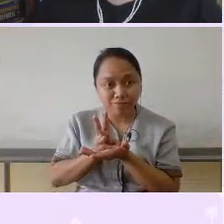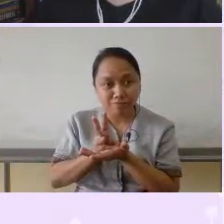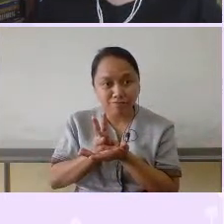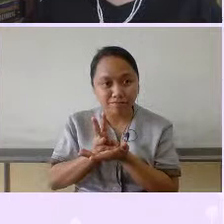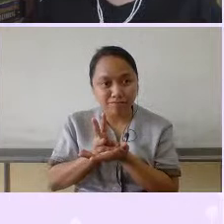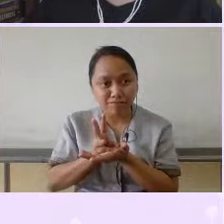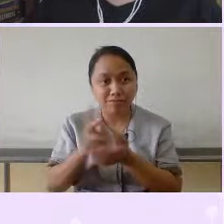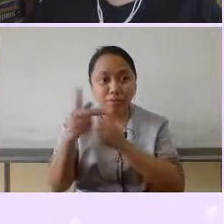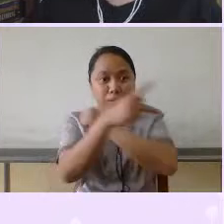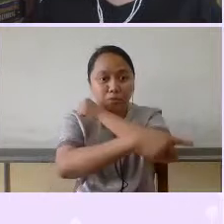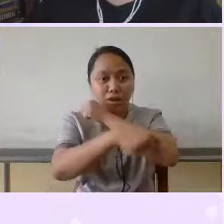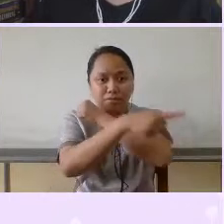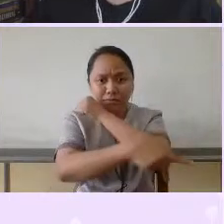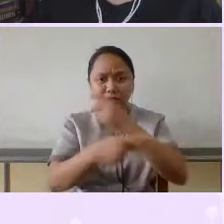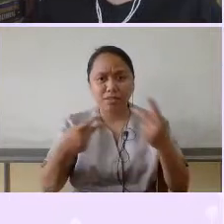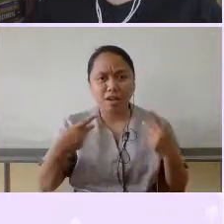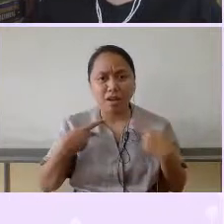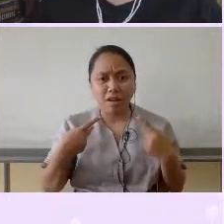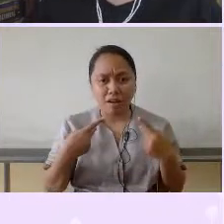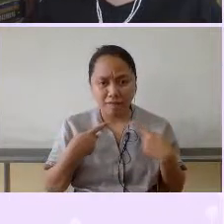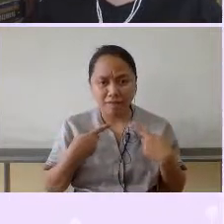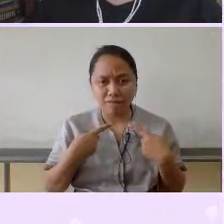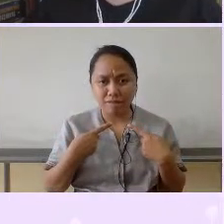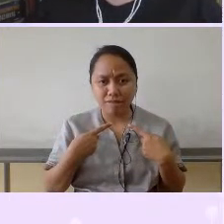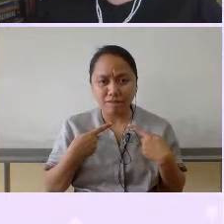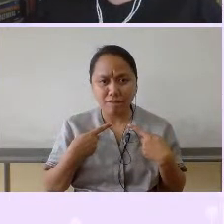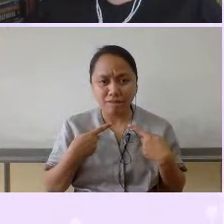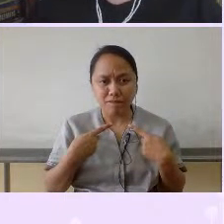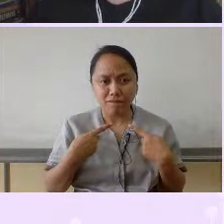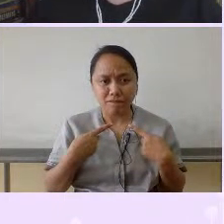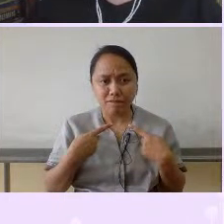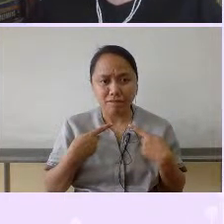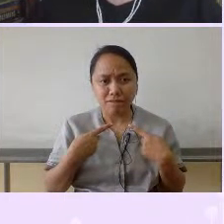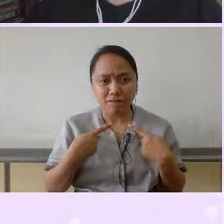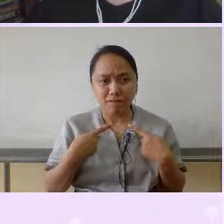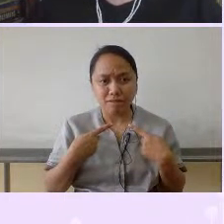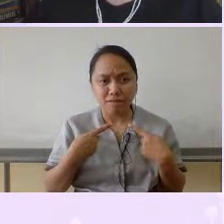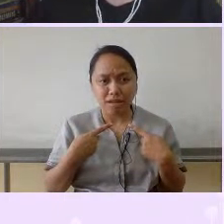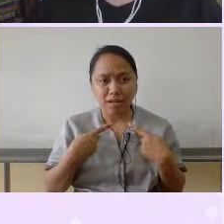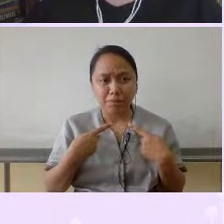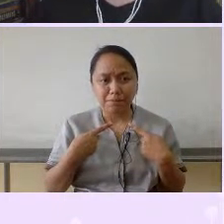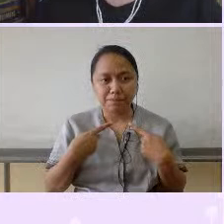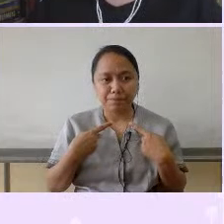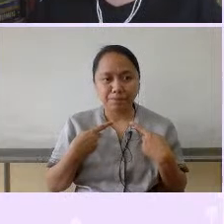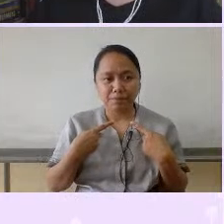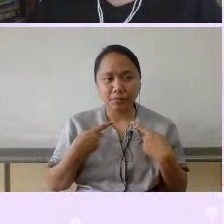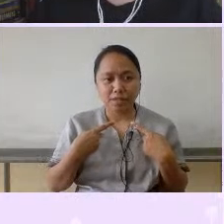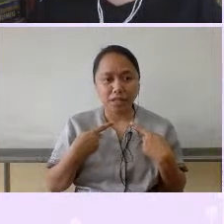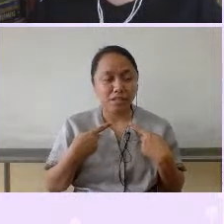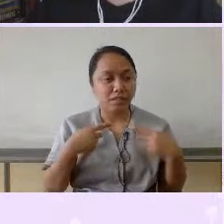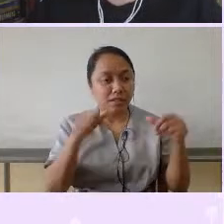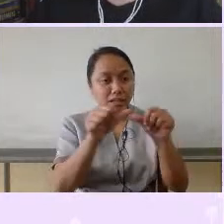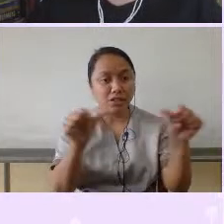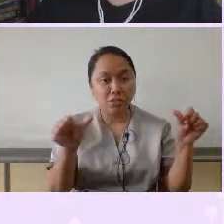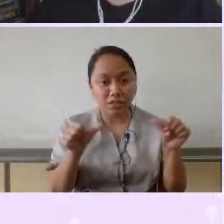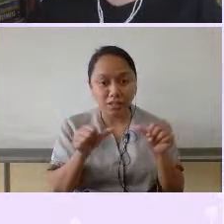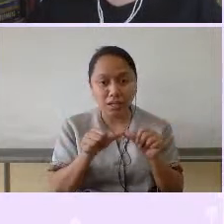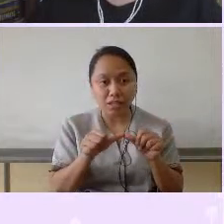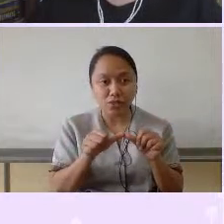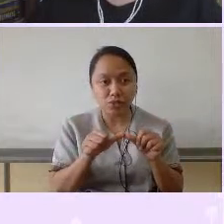of agricultural lands at saka po yung ating mga fishing areas na covering